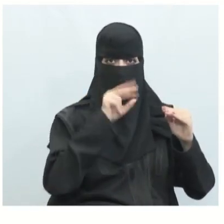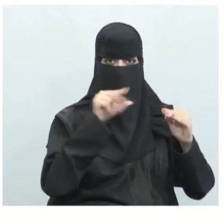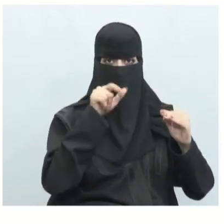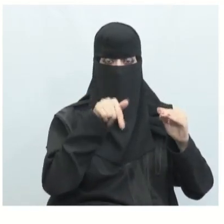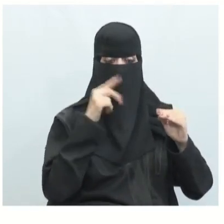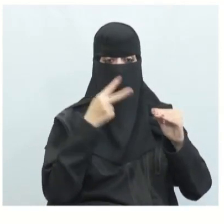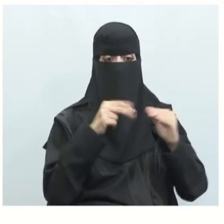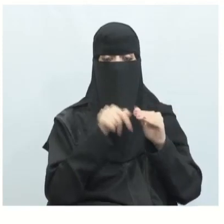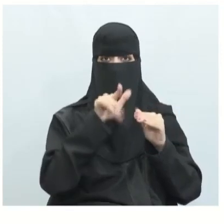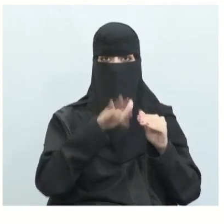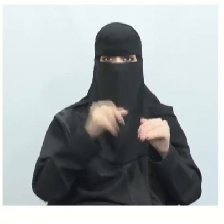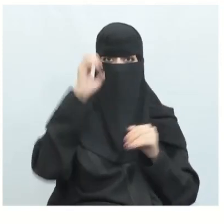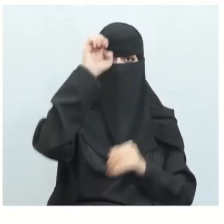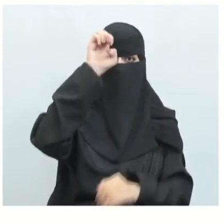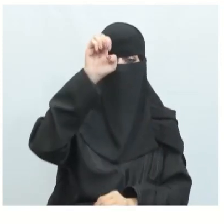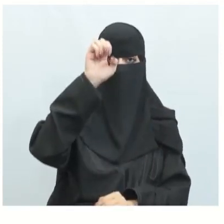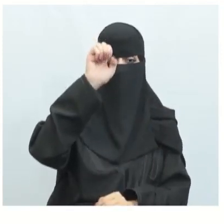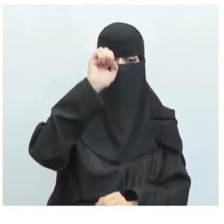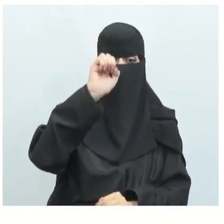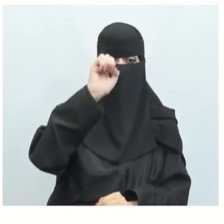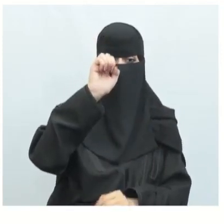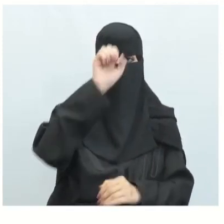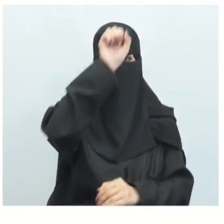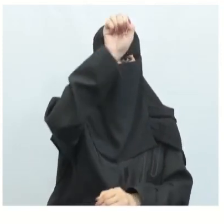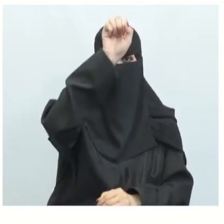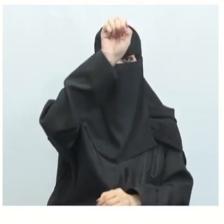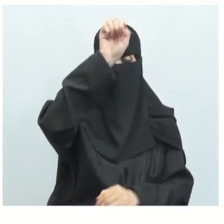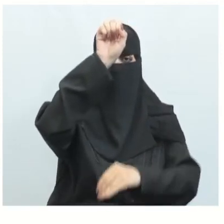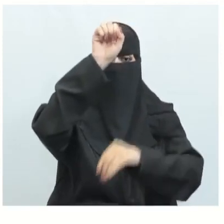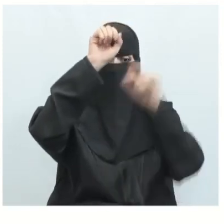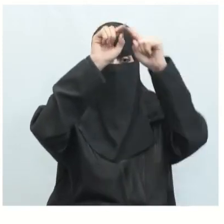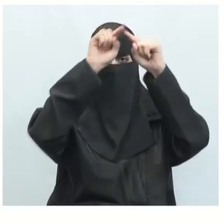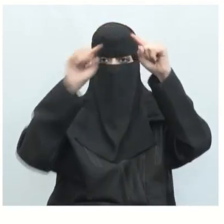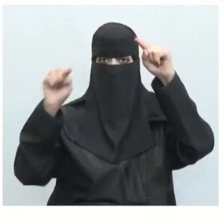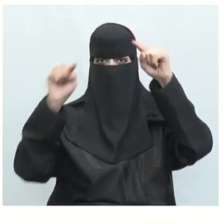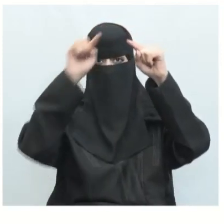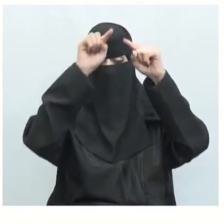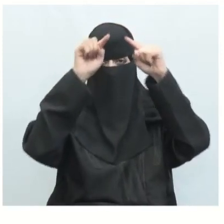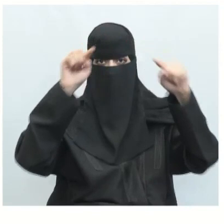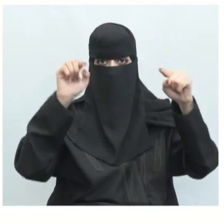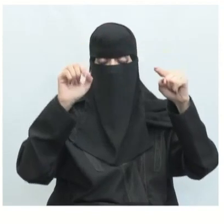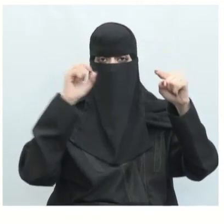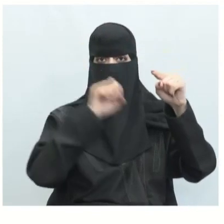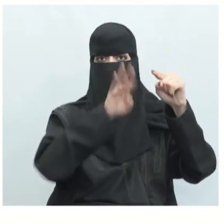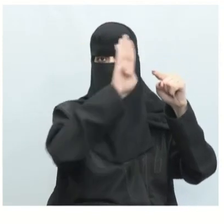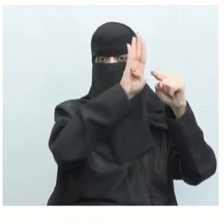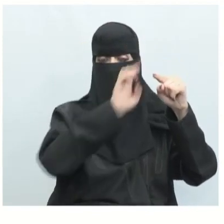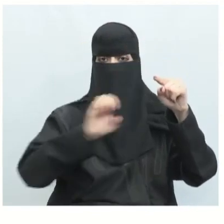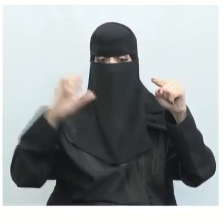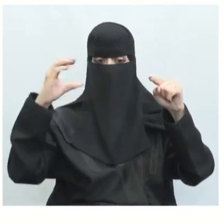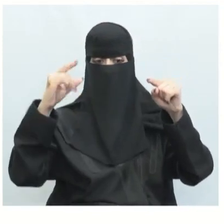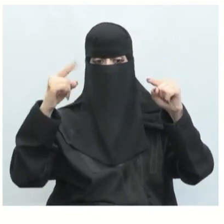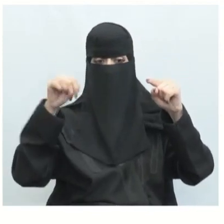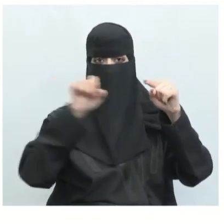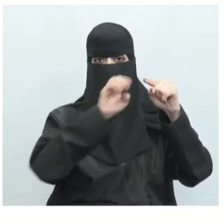لدينا نلاحظ الاي خارج من السهمين الى البي والسي البي متصل